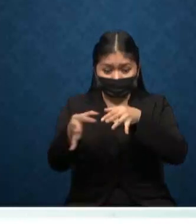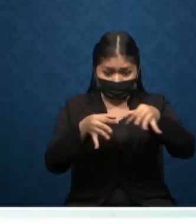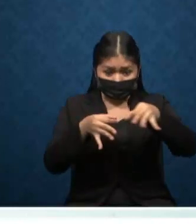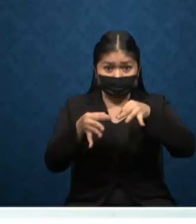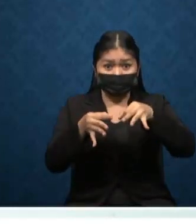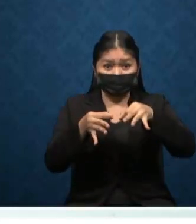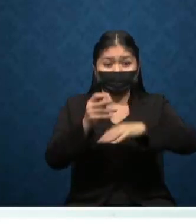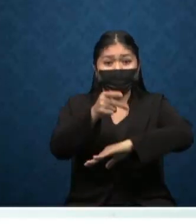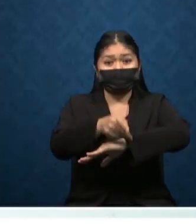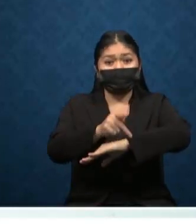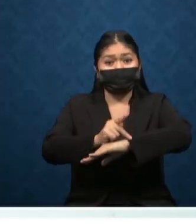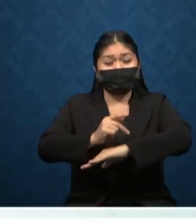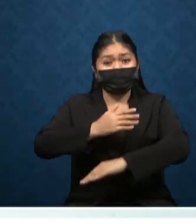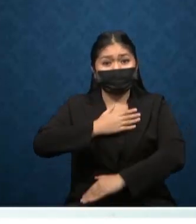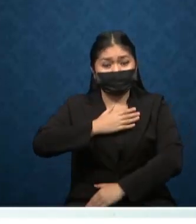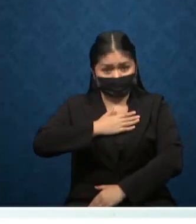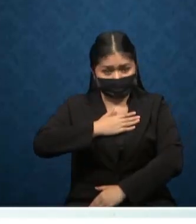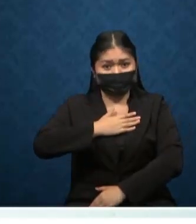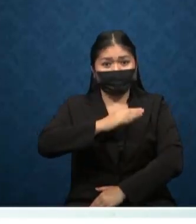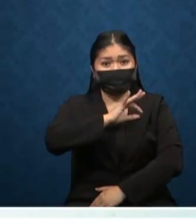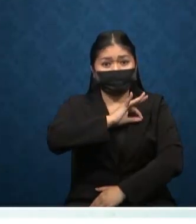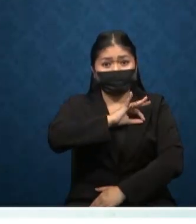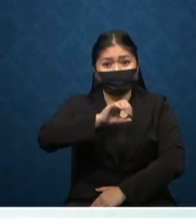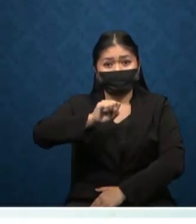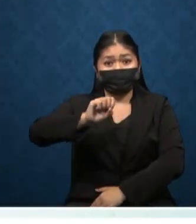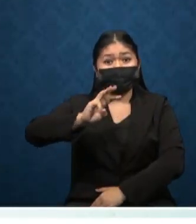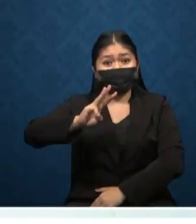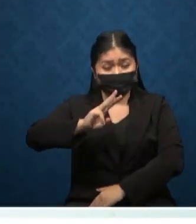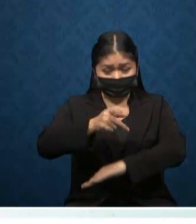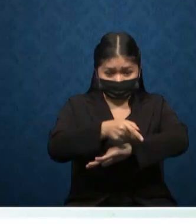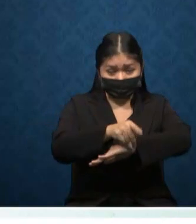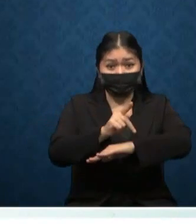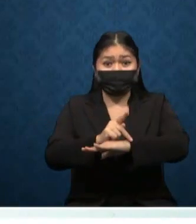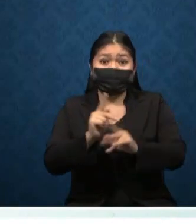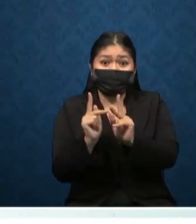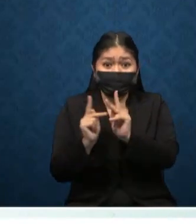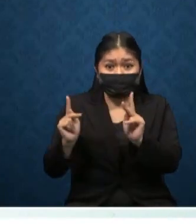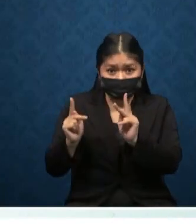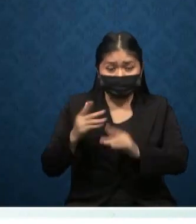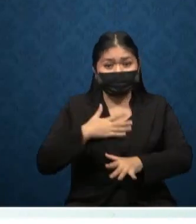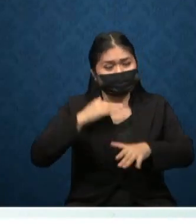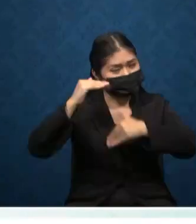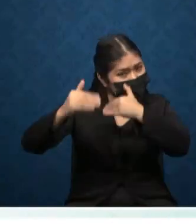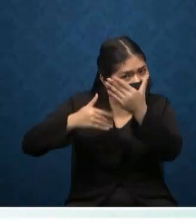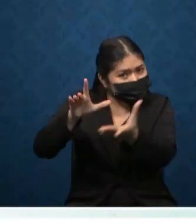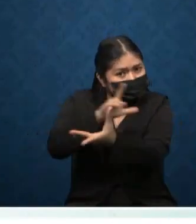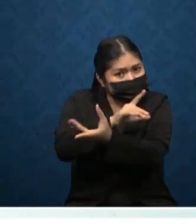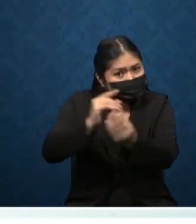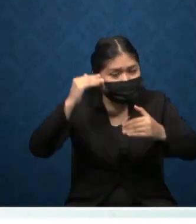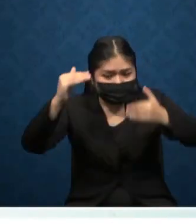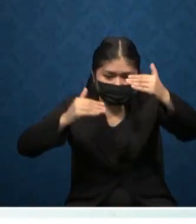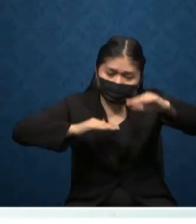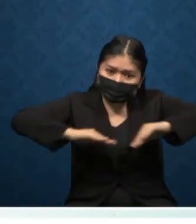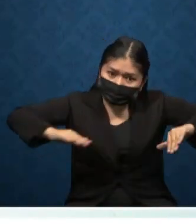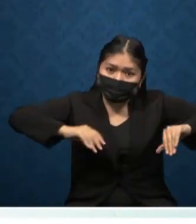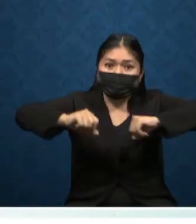ประธานที่เคารพกับผมรัตนกรานุรักษ์สมาชิกวุฒิสภาในฐานะประธานคณะกรรมการการพัฒนาสังคมกิจการเด็กเยาวชนส